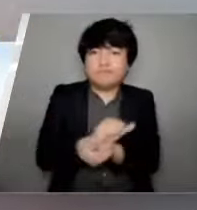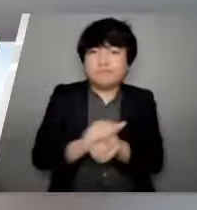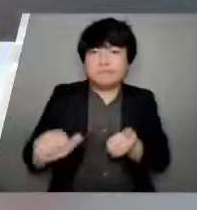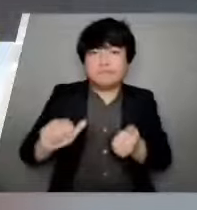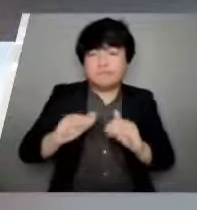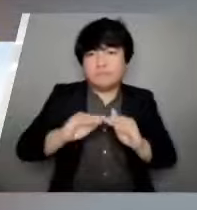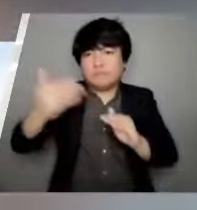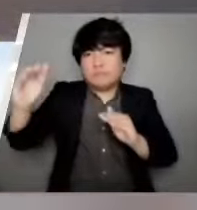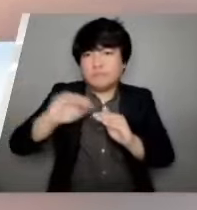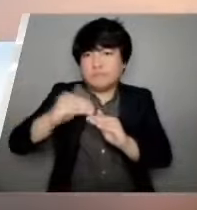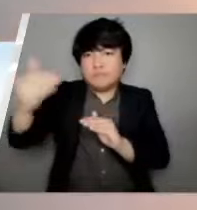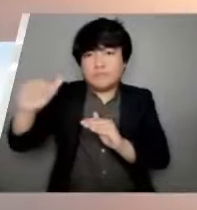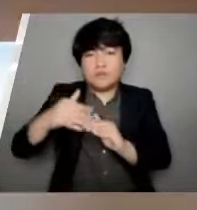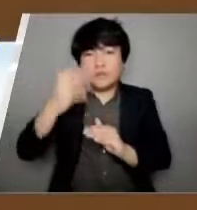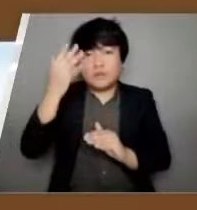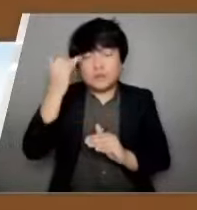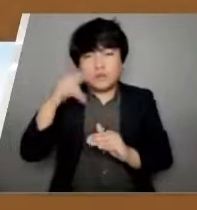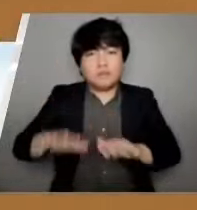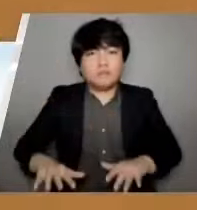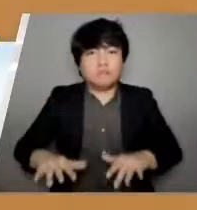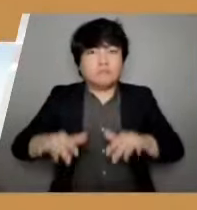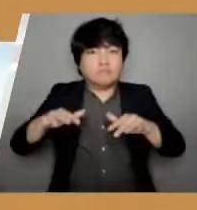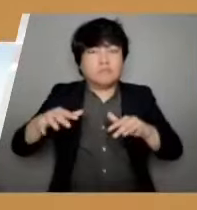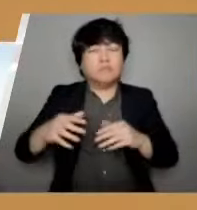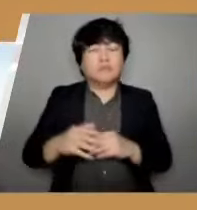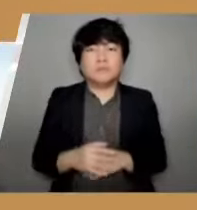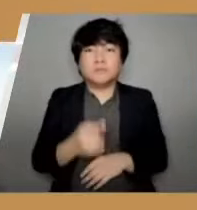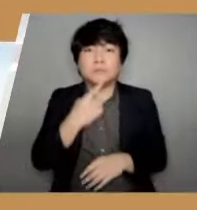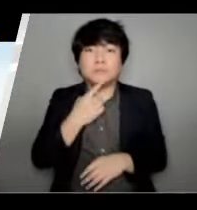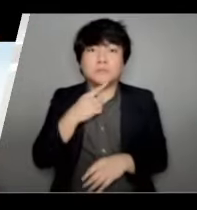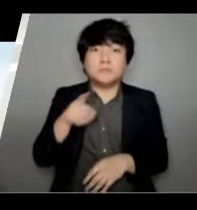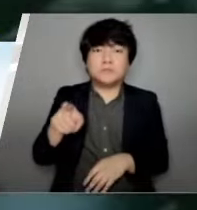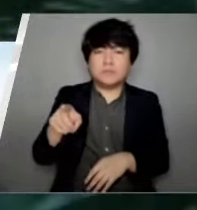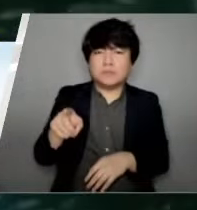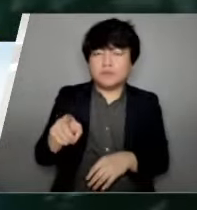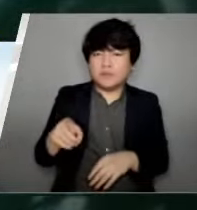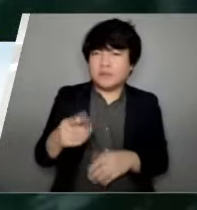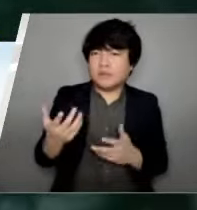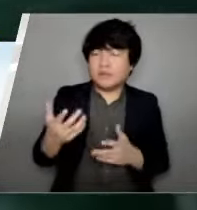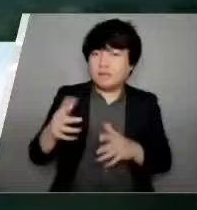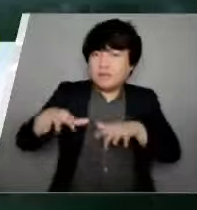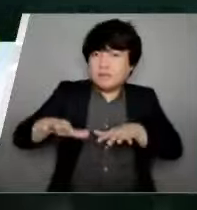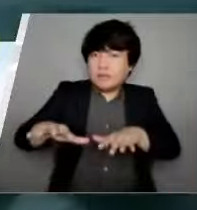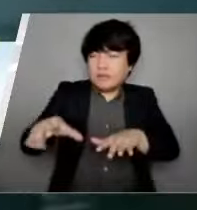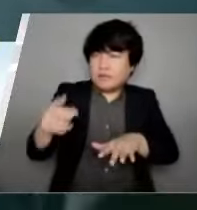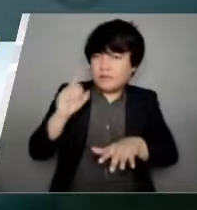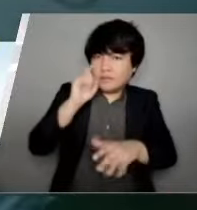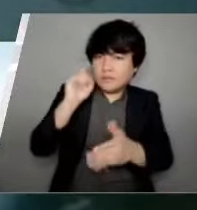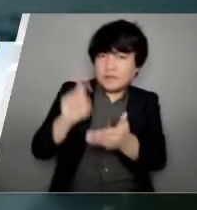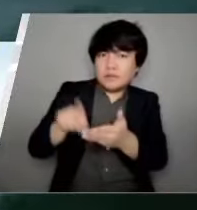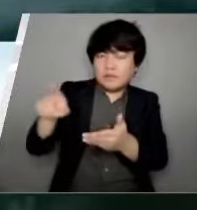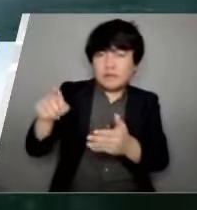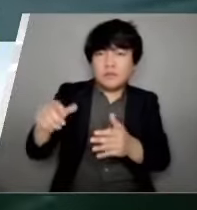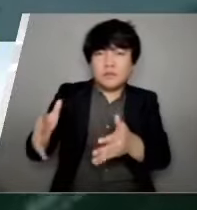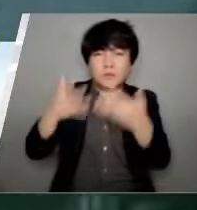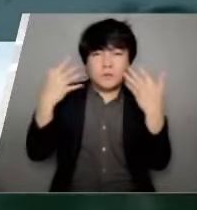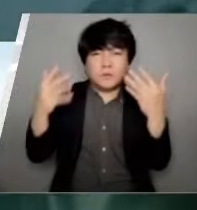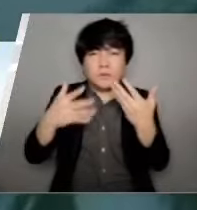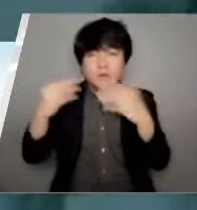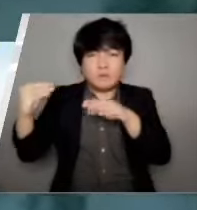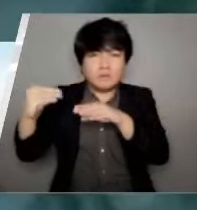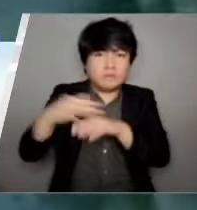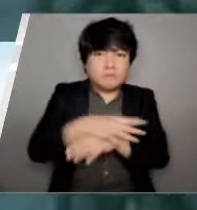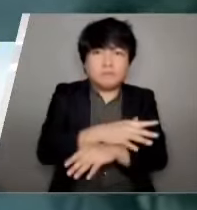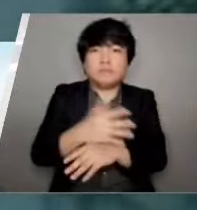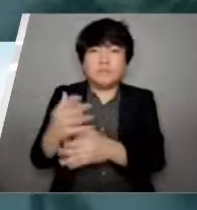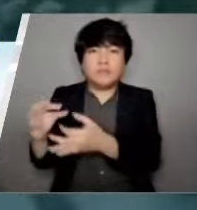sa alkalde ng bayan, may nakakita o manong galing sa dagat ang hangin at pumunta sa lupa. 36